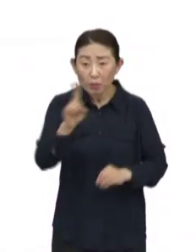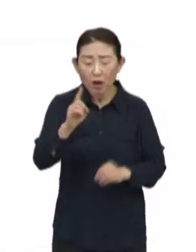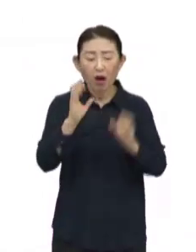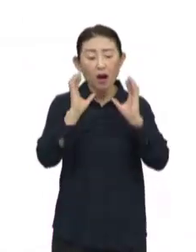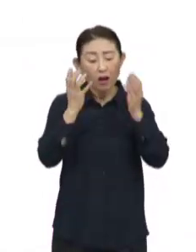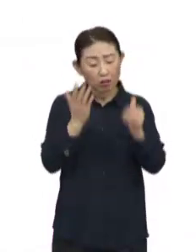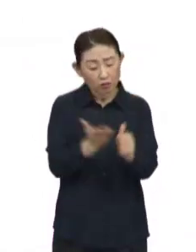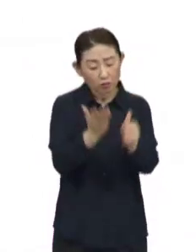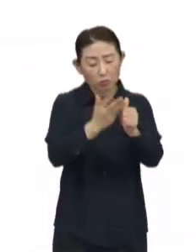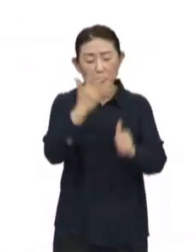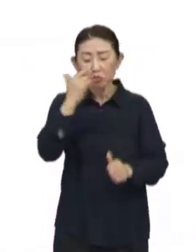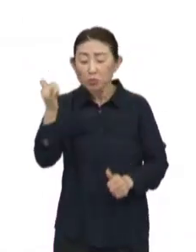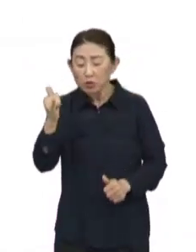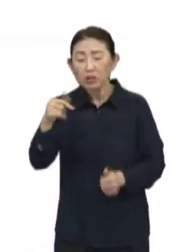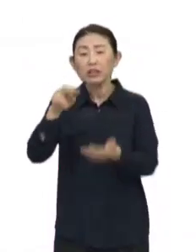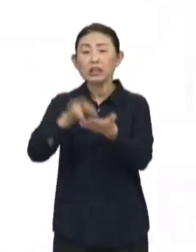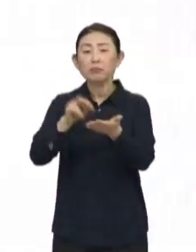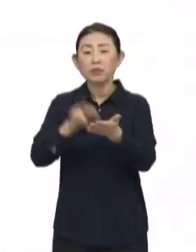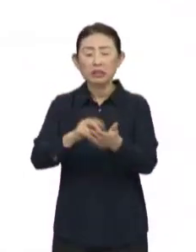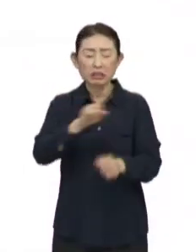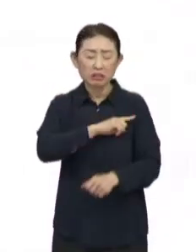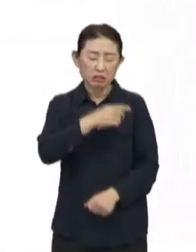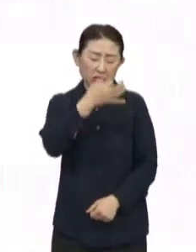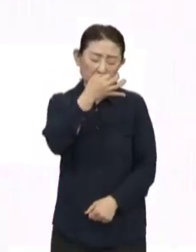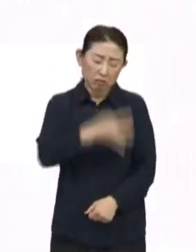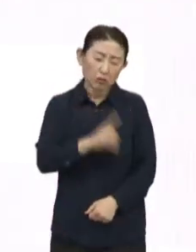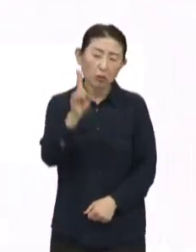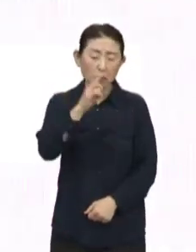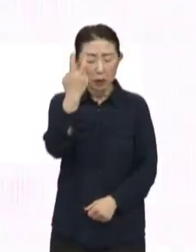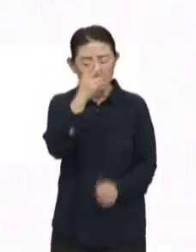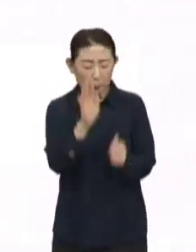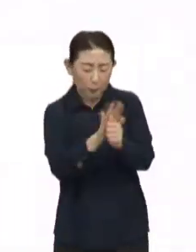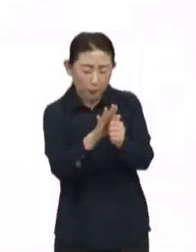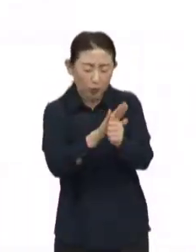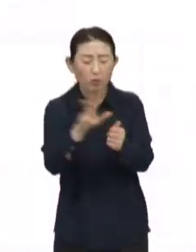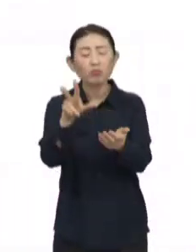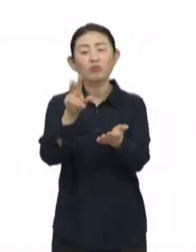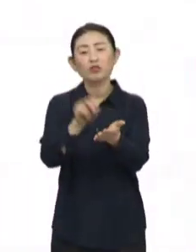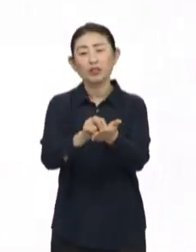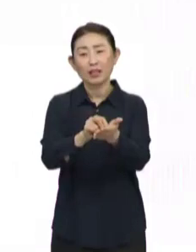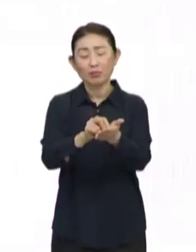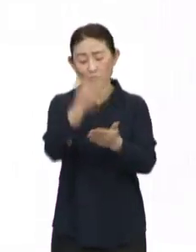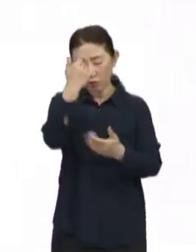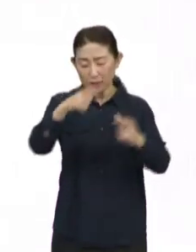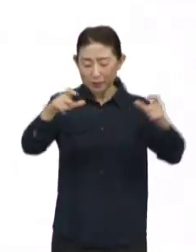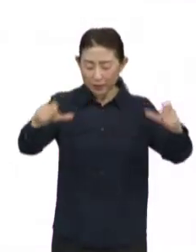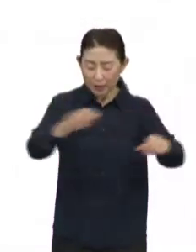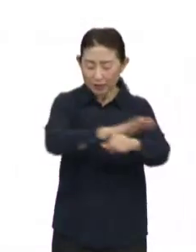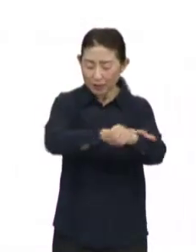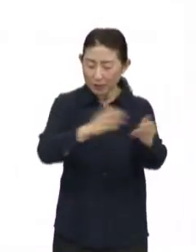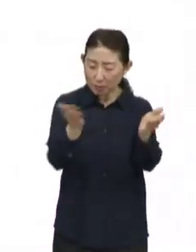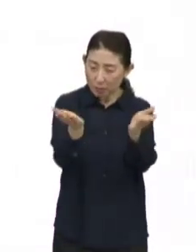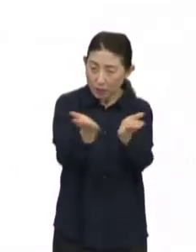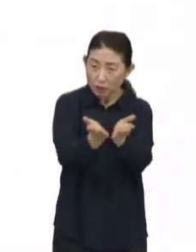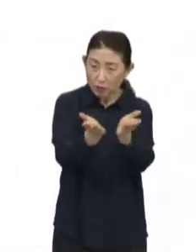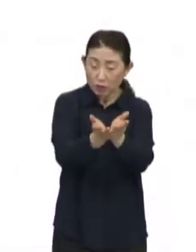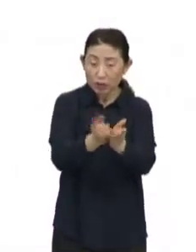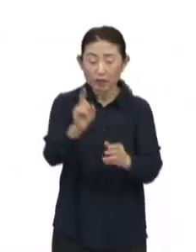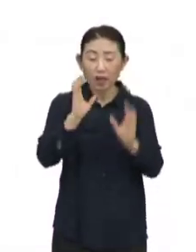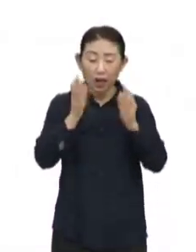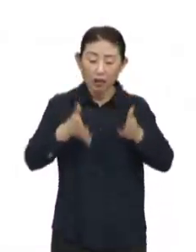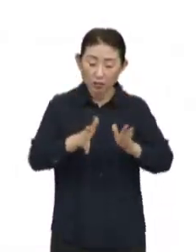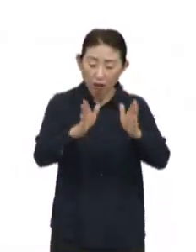부모들이 가장 어려움을 겪는 돌봄에 초점을 맞춘 충남만의 독자적인 저출산